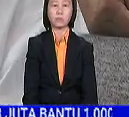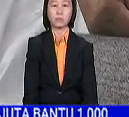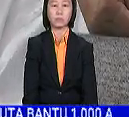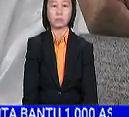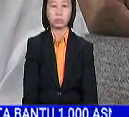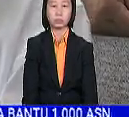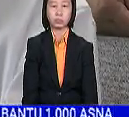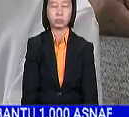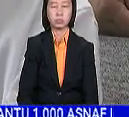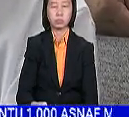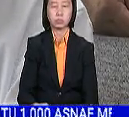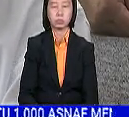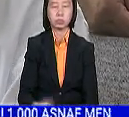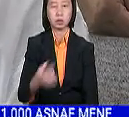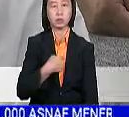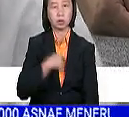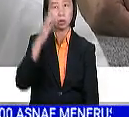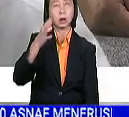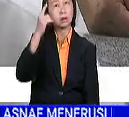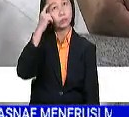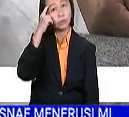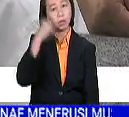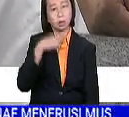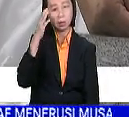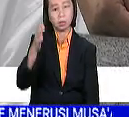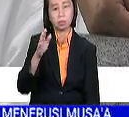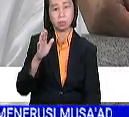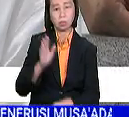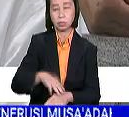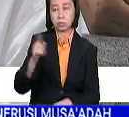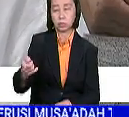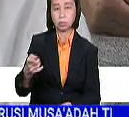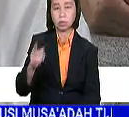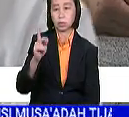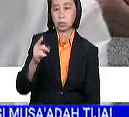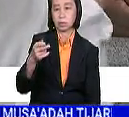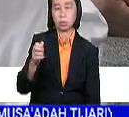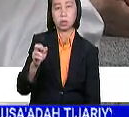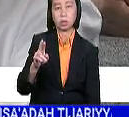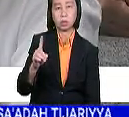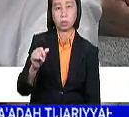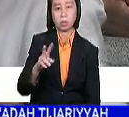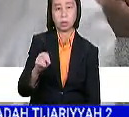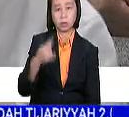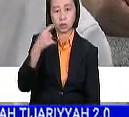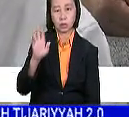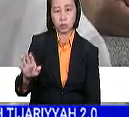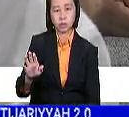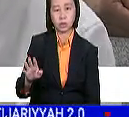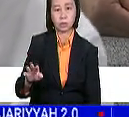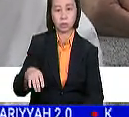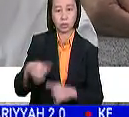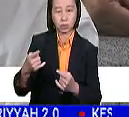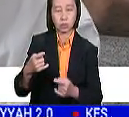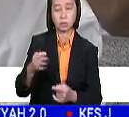Agan tinggal dan saya lihat jual tenda Udin agak kecewa dengan Odin kenal Hotel mau pasar tuh bangunkan